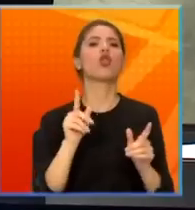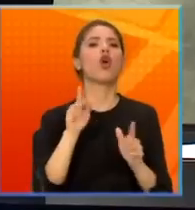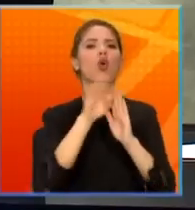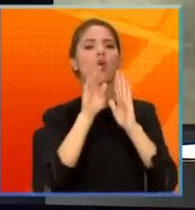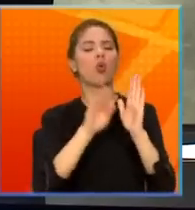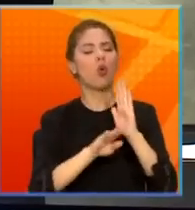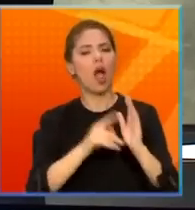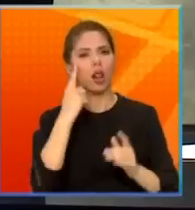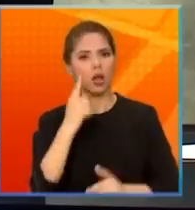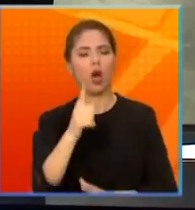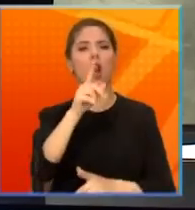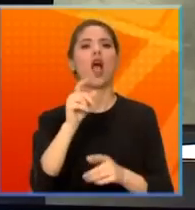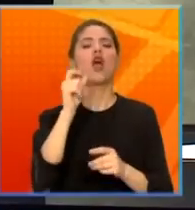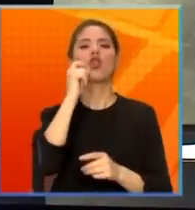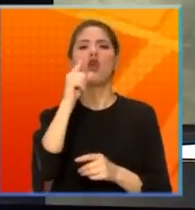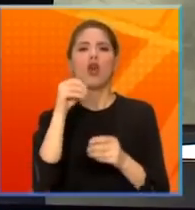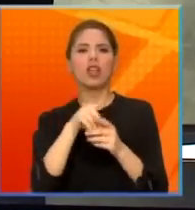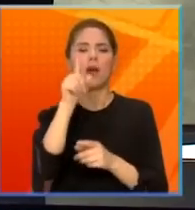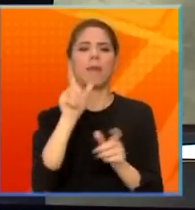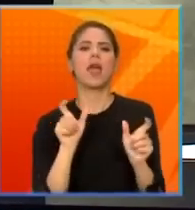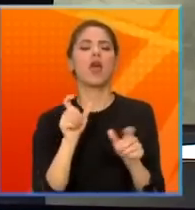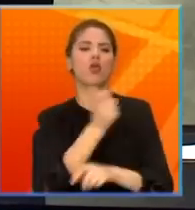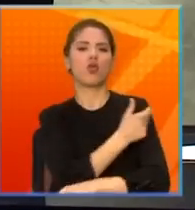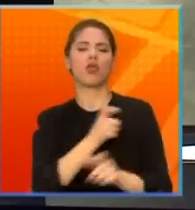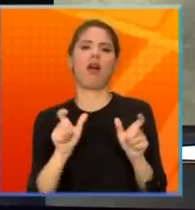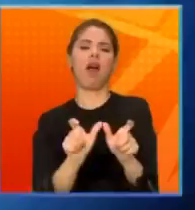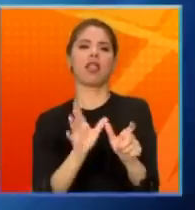uygun olarak Çorlu'daki bir yurtta karantinadalar.